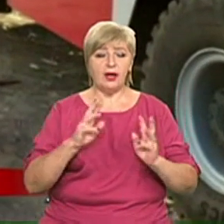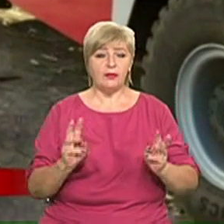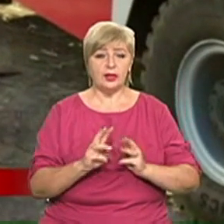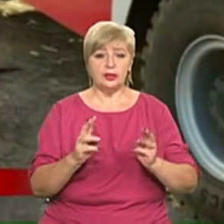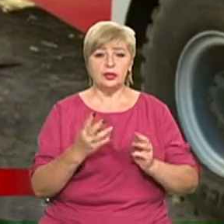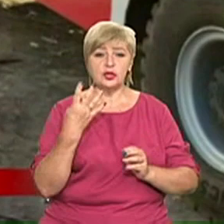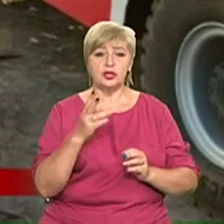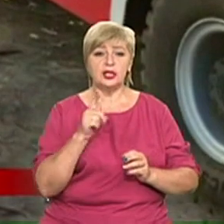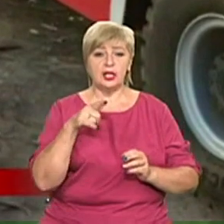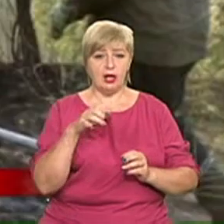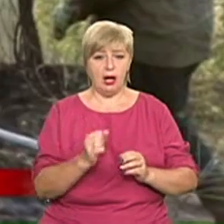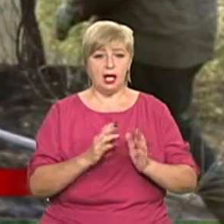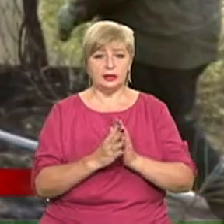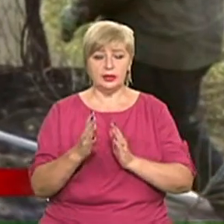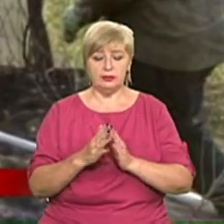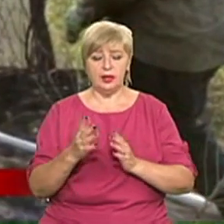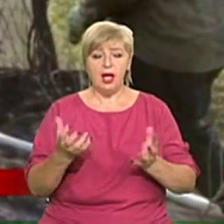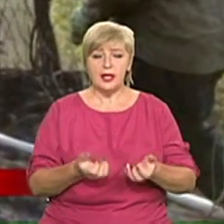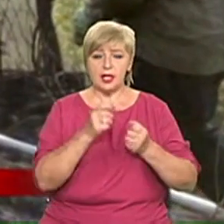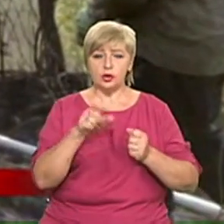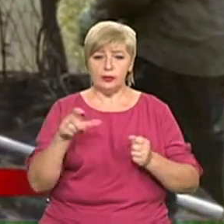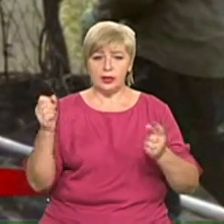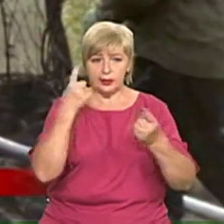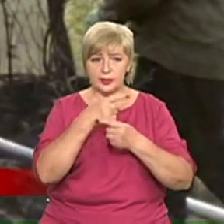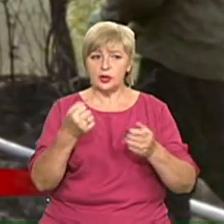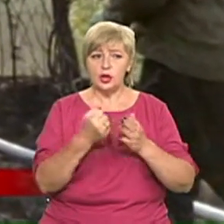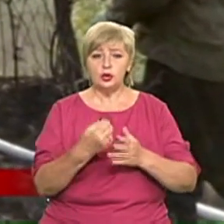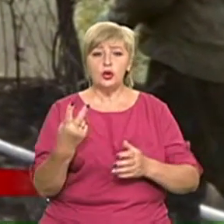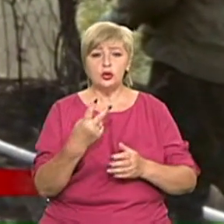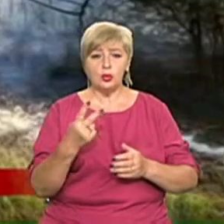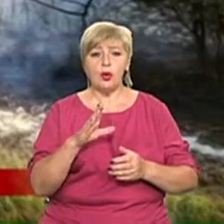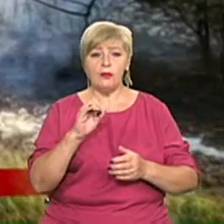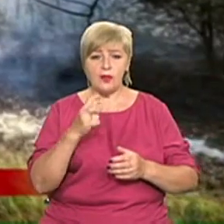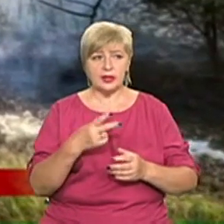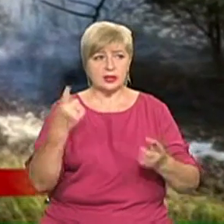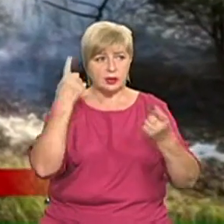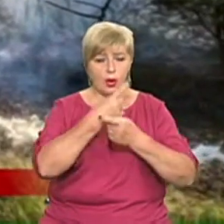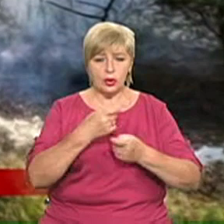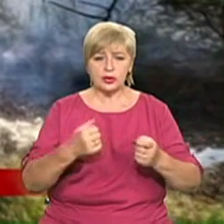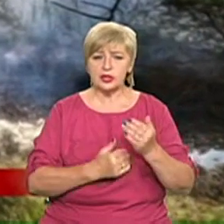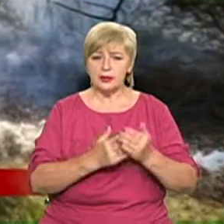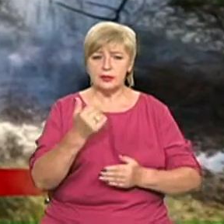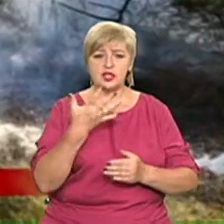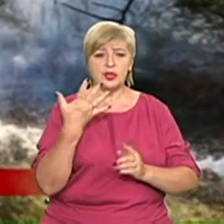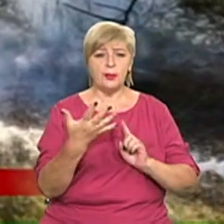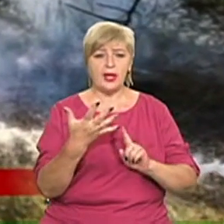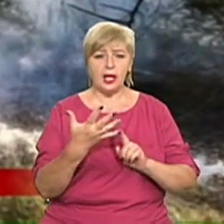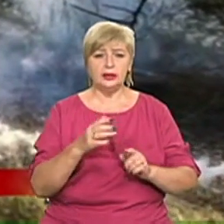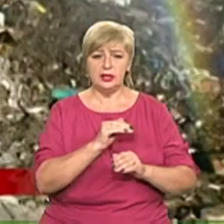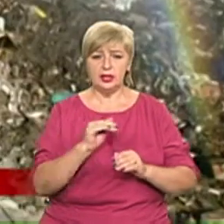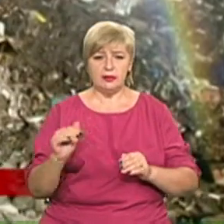трави. Рятувальники попереджають, у Дніпрі та області до 2 вересня оголошено найвищий 5-й рівень пожежної